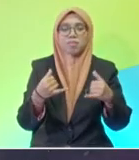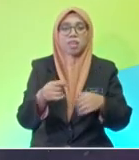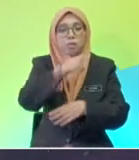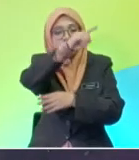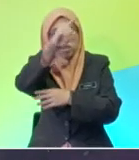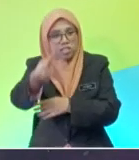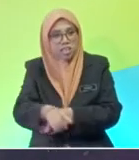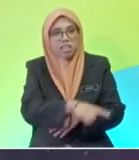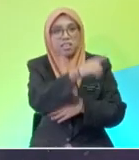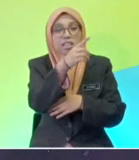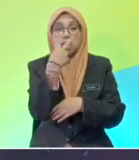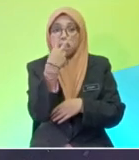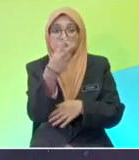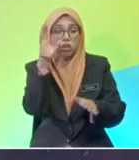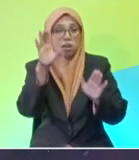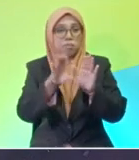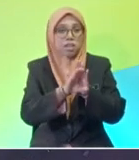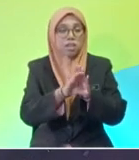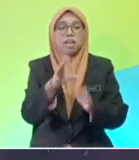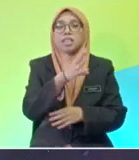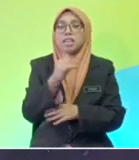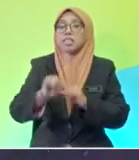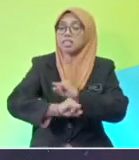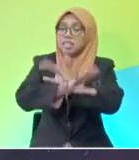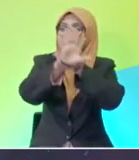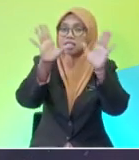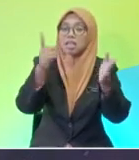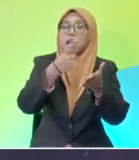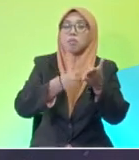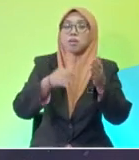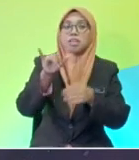kita Jelaskan apa yang patut saya lakukan